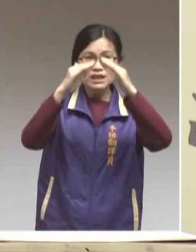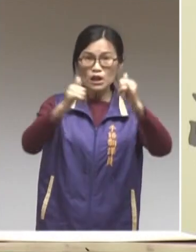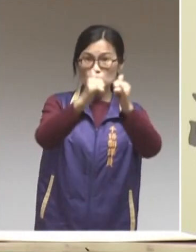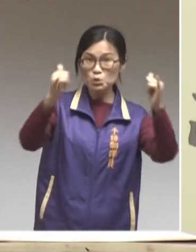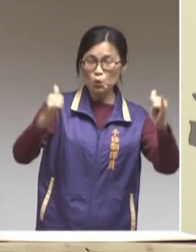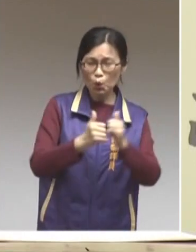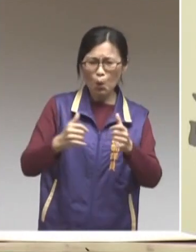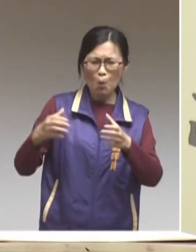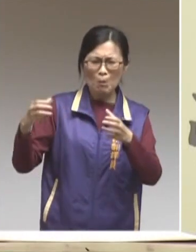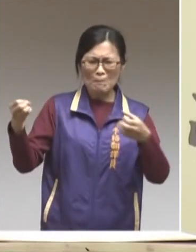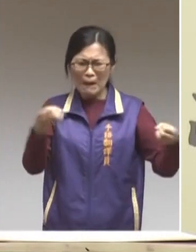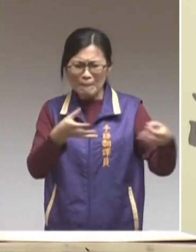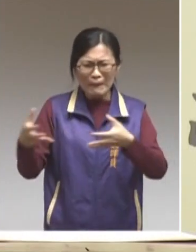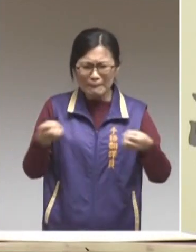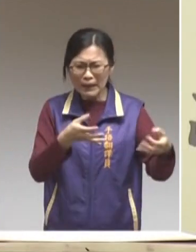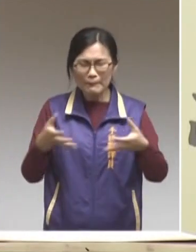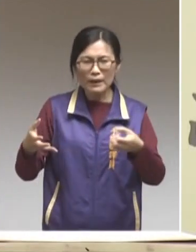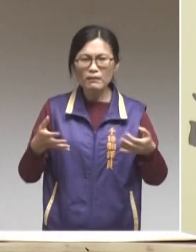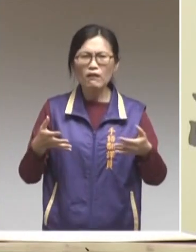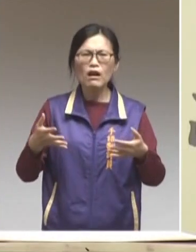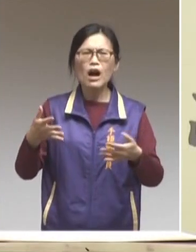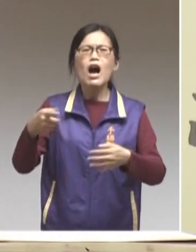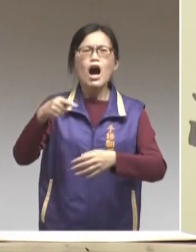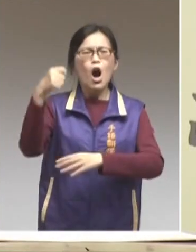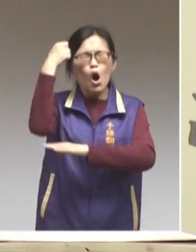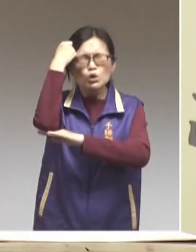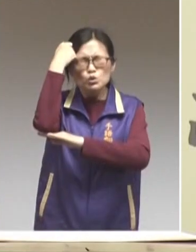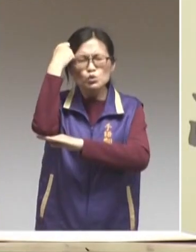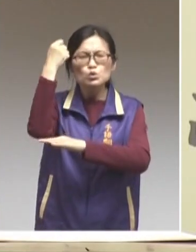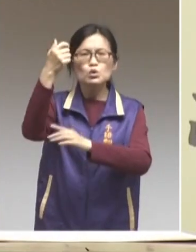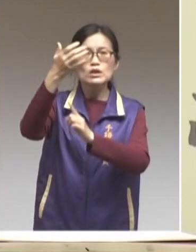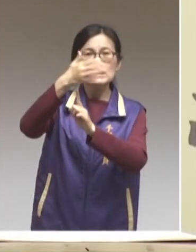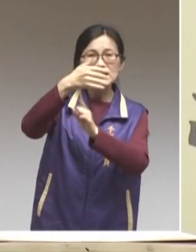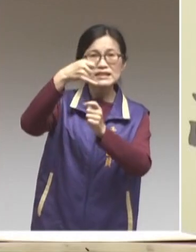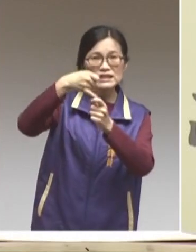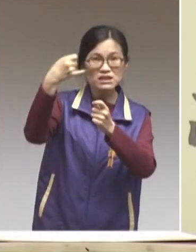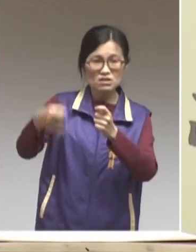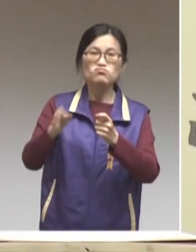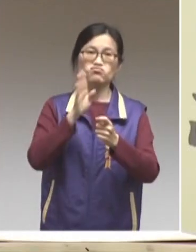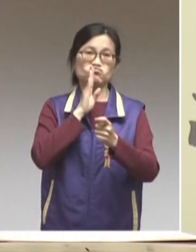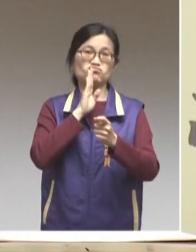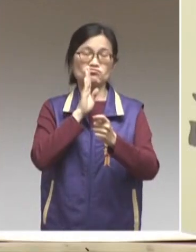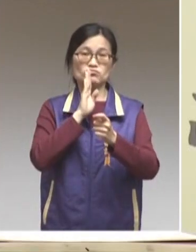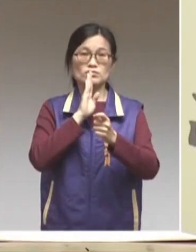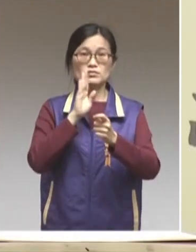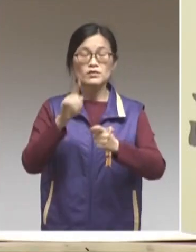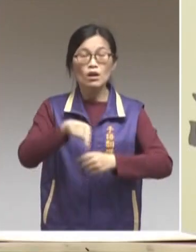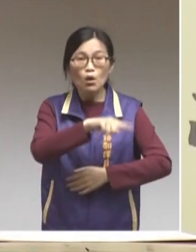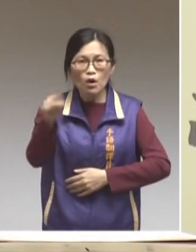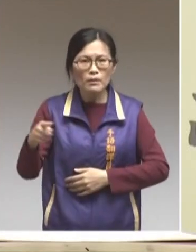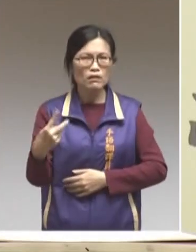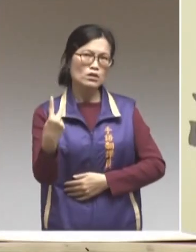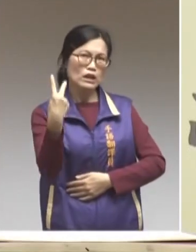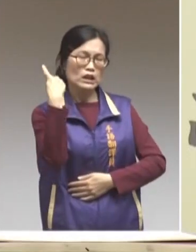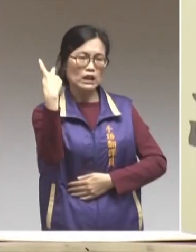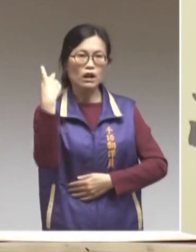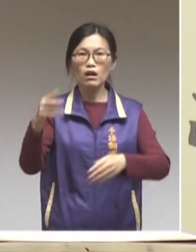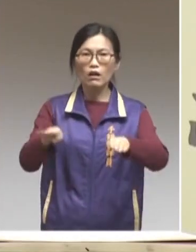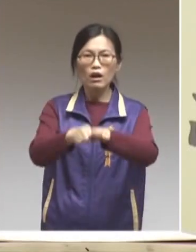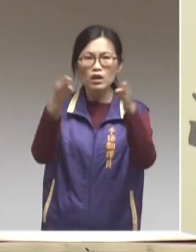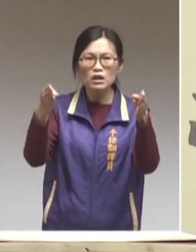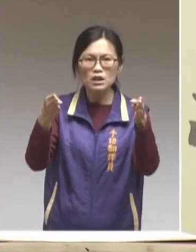聚，因为都是住在旗津区，好、啊，所以我们在前天开始